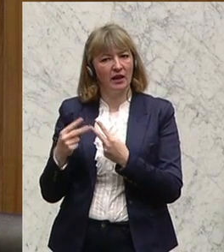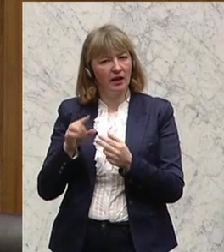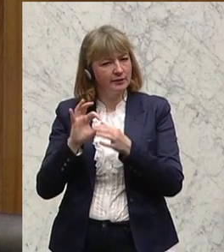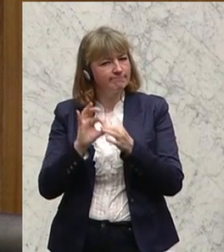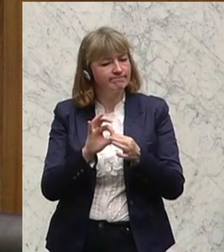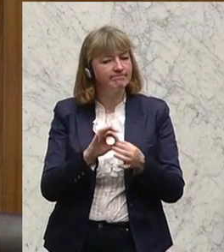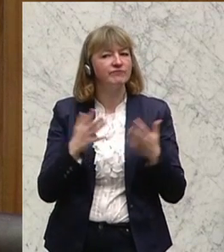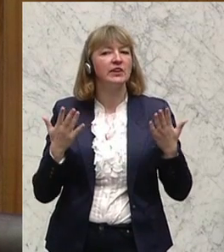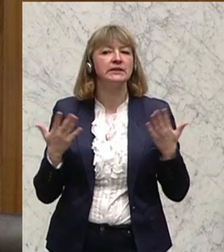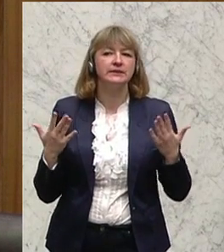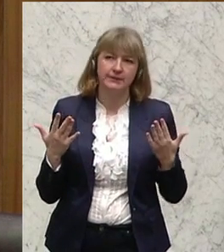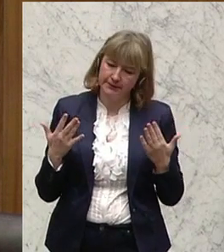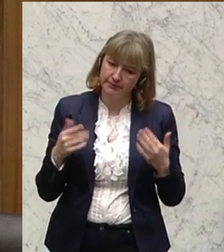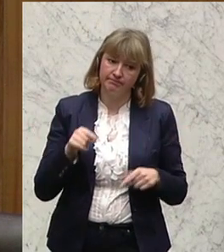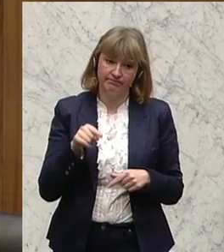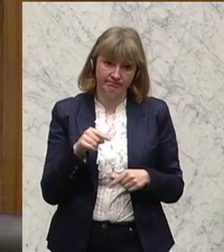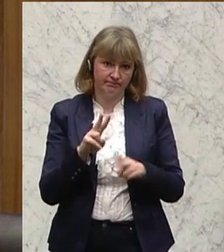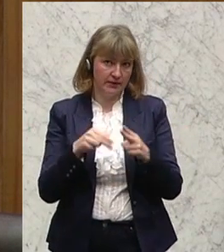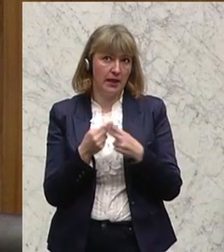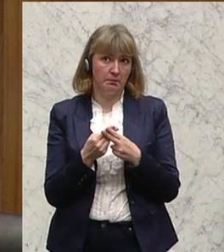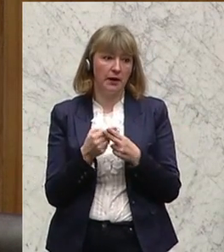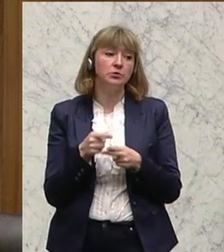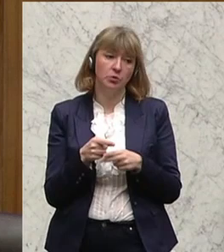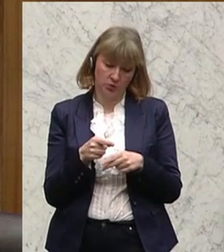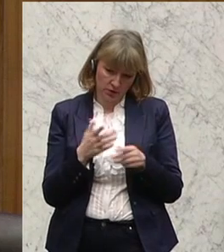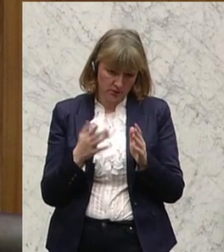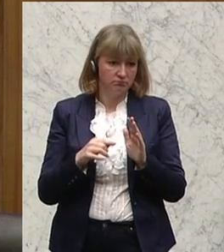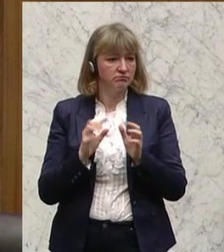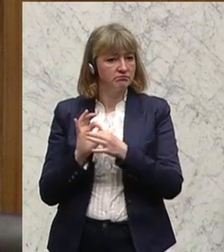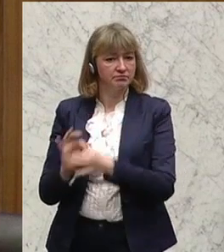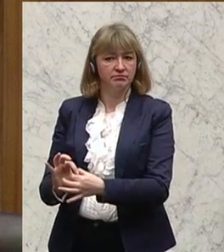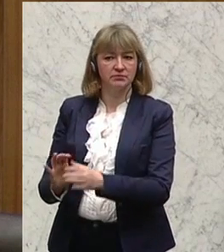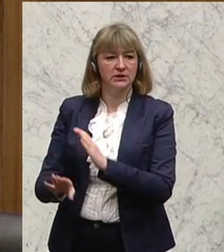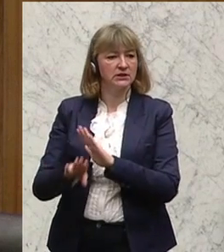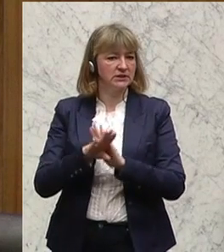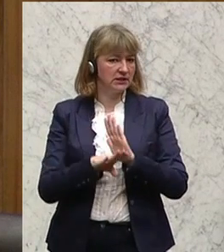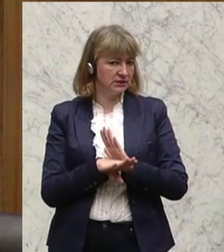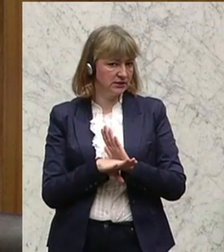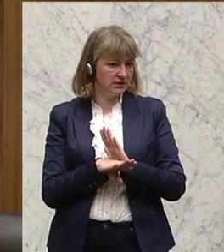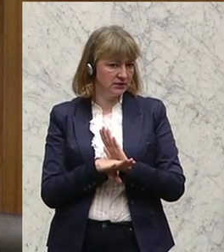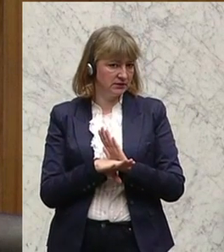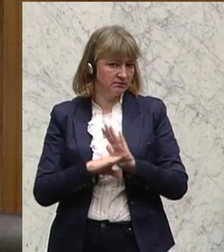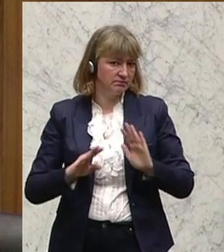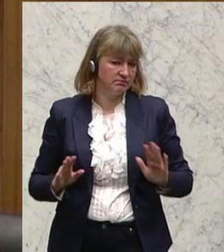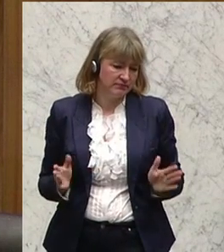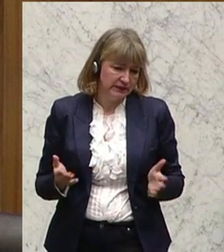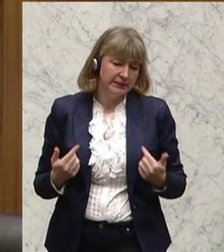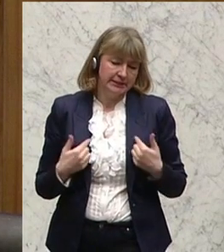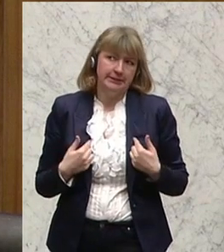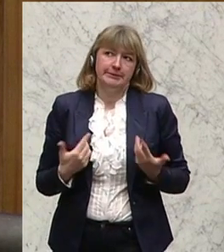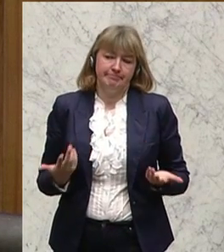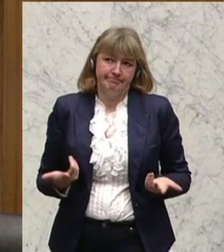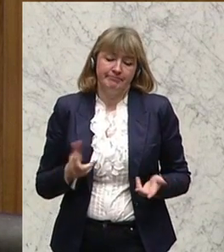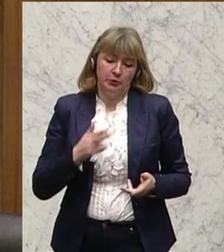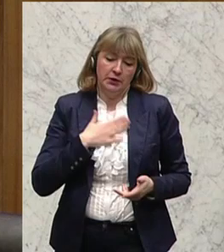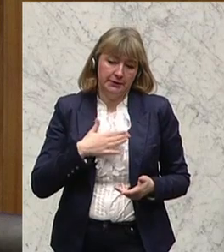sagen, das ist eine Valorisierung, die gesetzlich grundgelegt ist. Und ich habe den unangenehmen Part zu